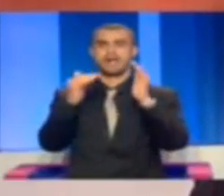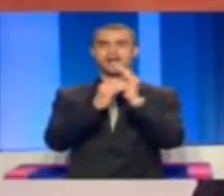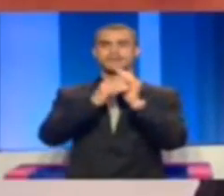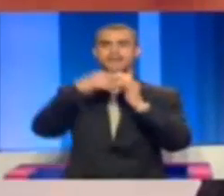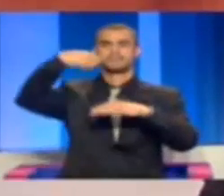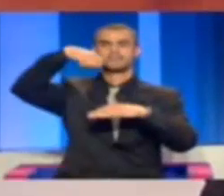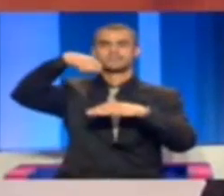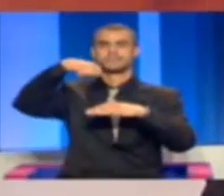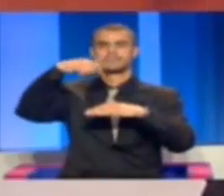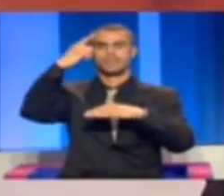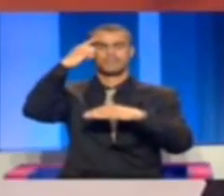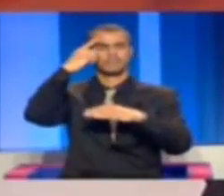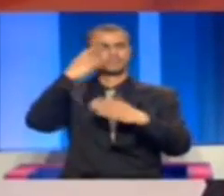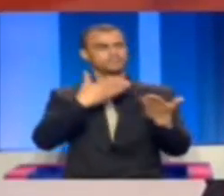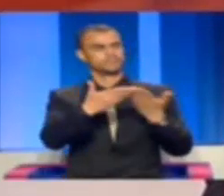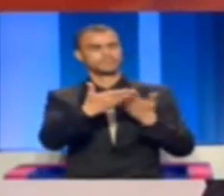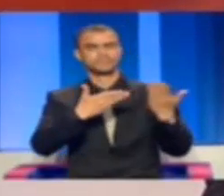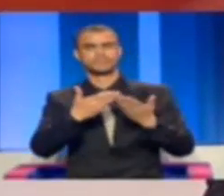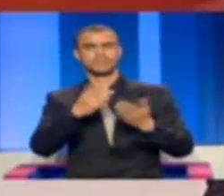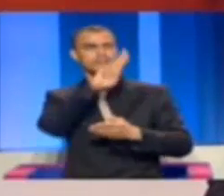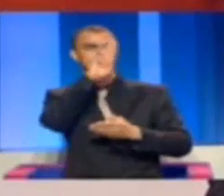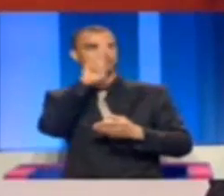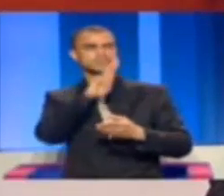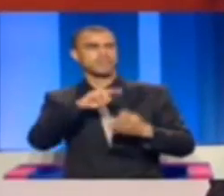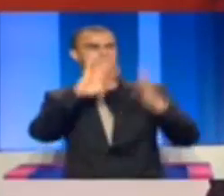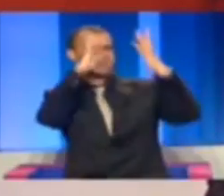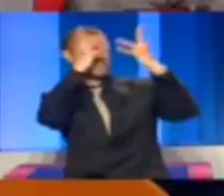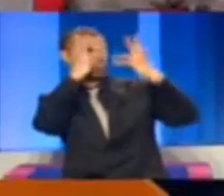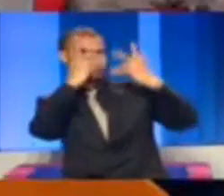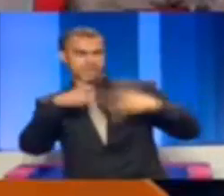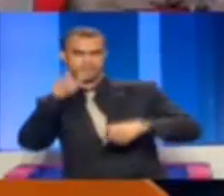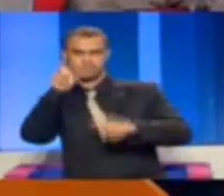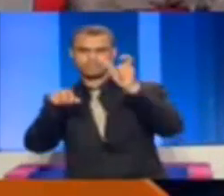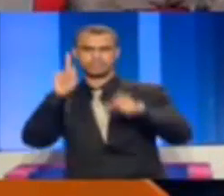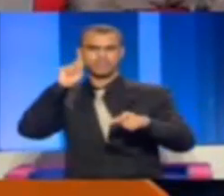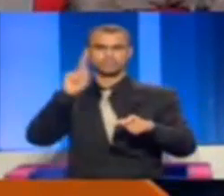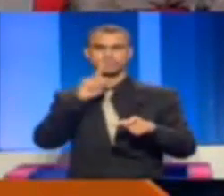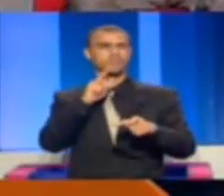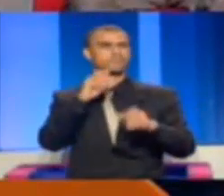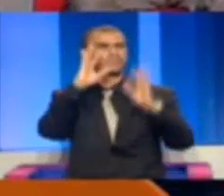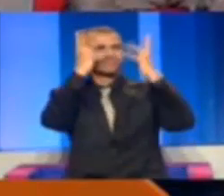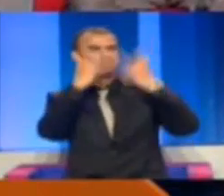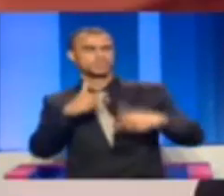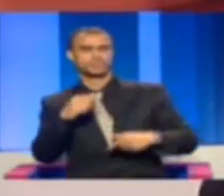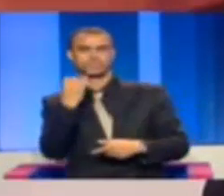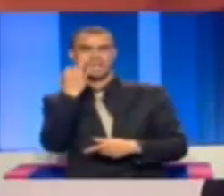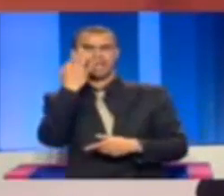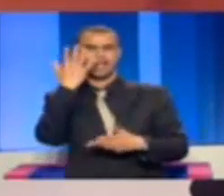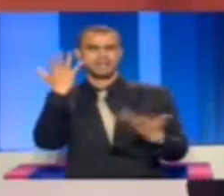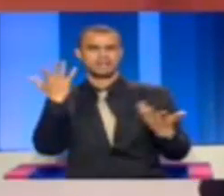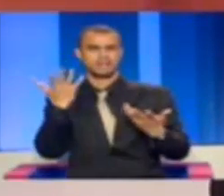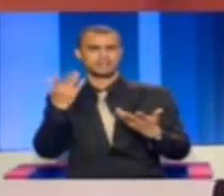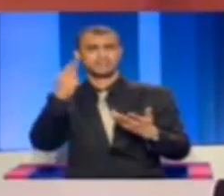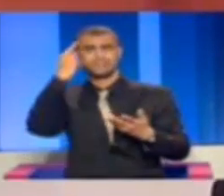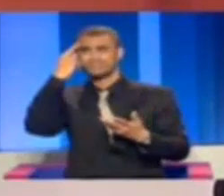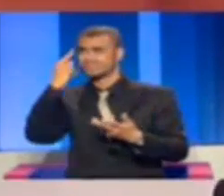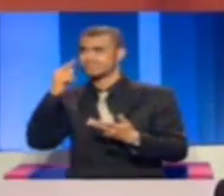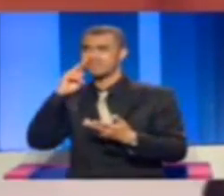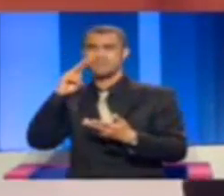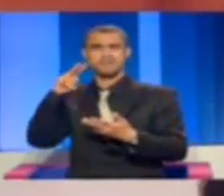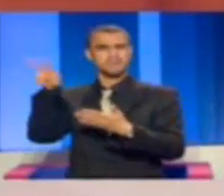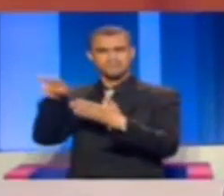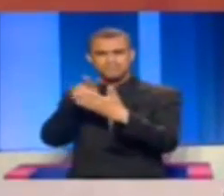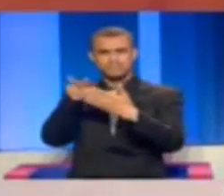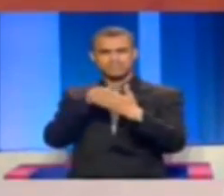سأواصل مع السيد عبد العزيز عرسي بالحديث عن المعطيات الإحصائية حول عدد الأشخاص أصلاً في المغرب. عندنا أرقام